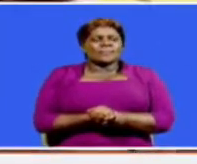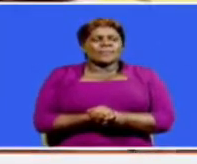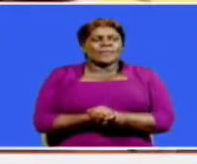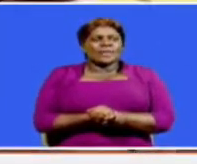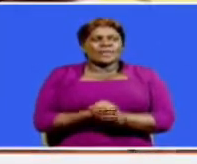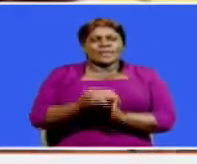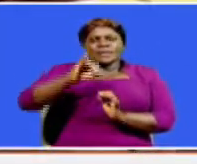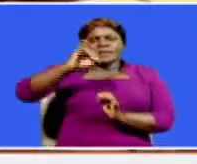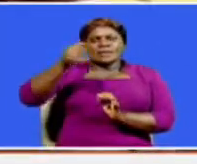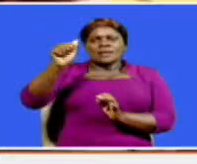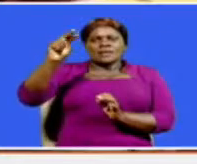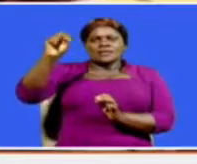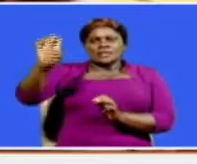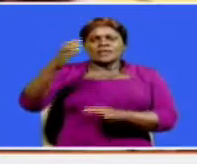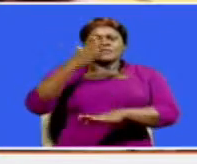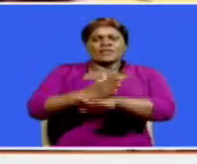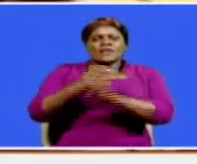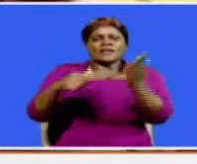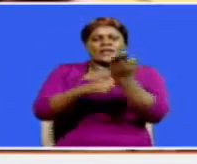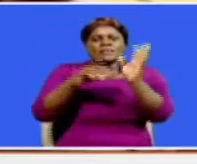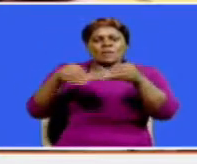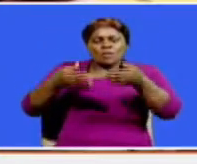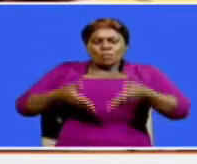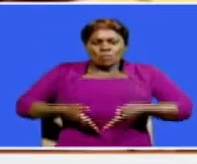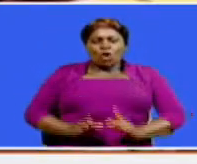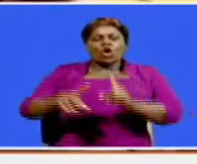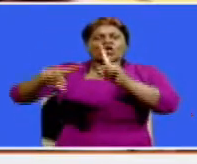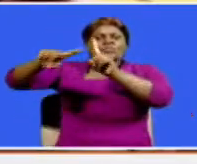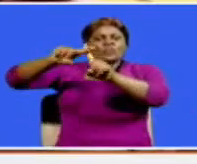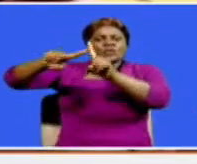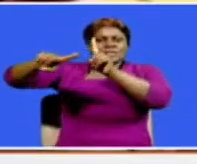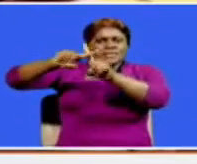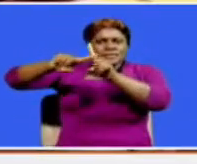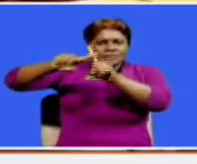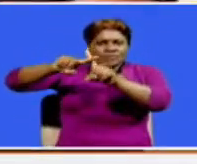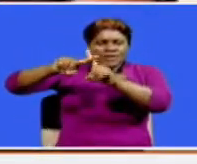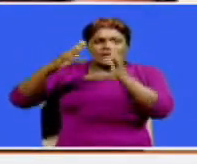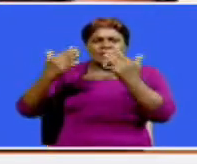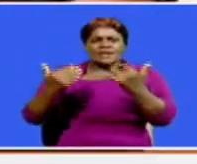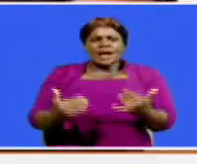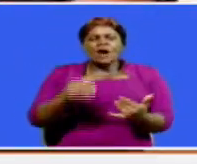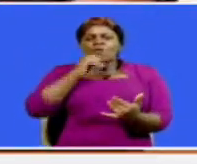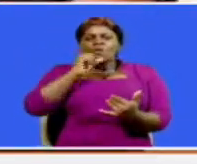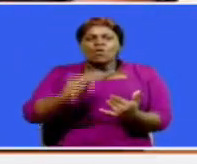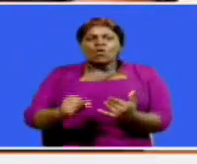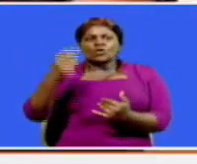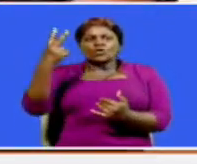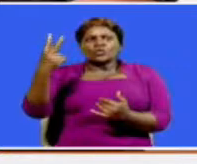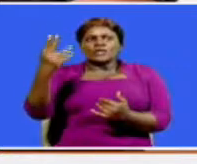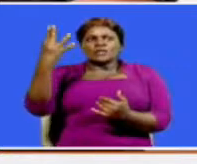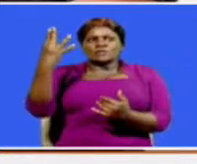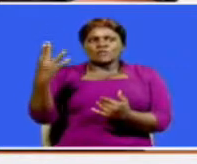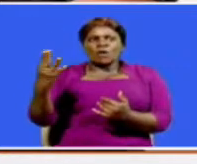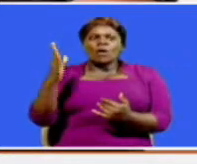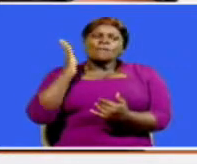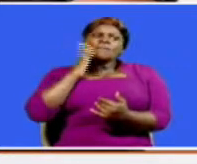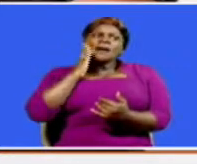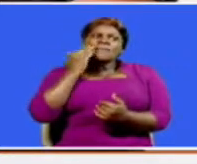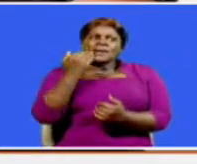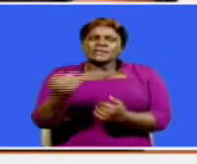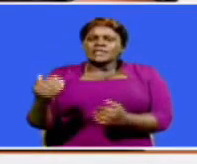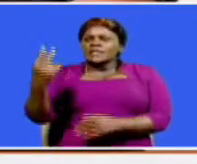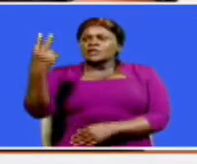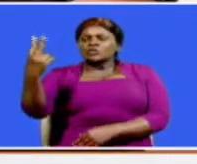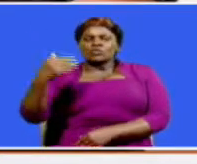Jen, ambaye si jina lake kamili, alizaliwa na virusi vya HIV na sasa ana umri wa miaka 24 na ni mama ya watoto